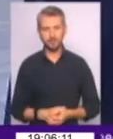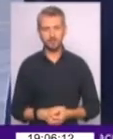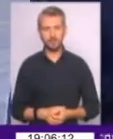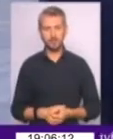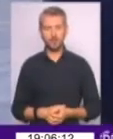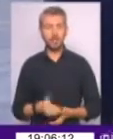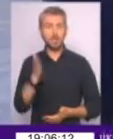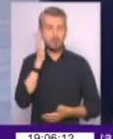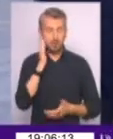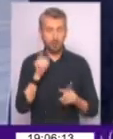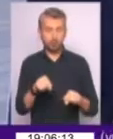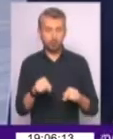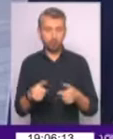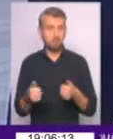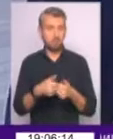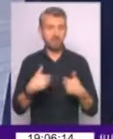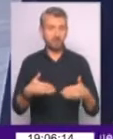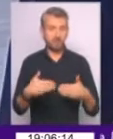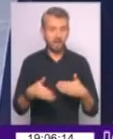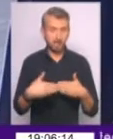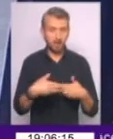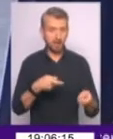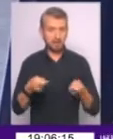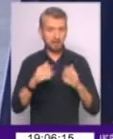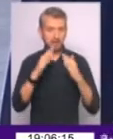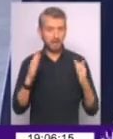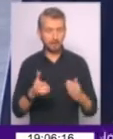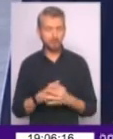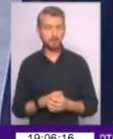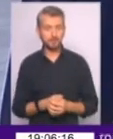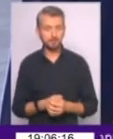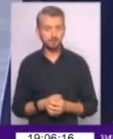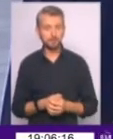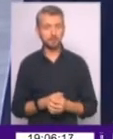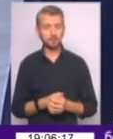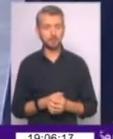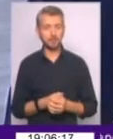Спали ось тут, під дверима адміністрації,